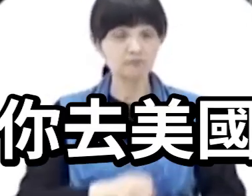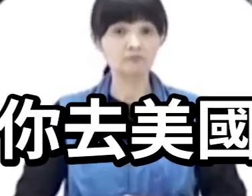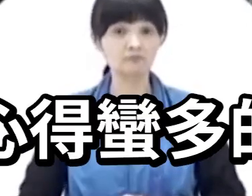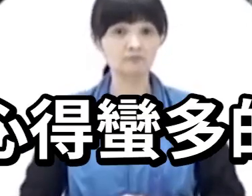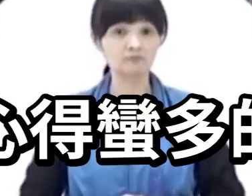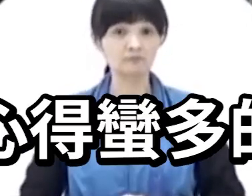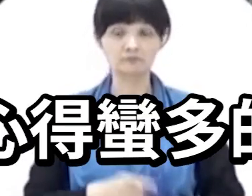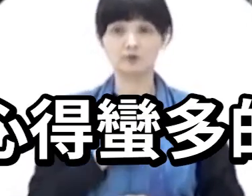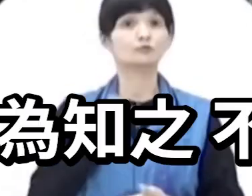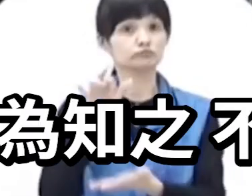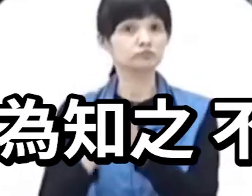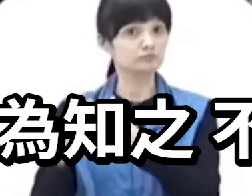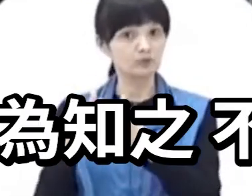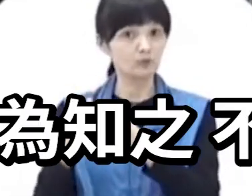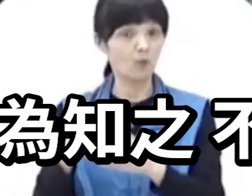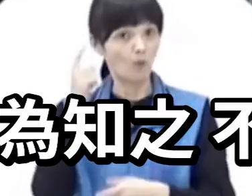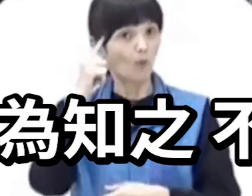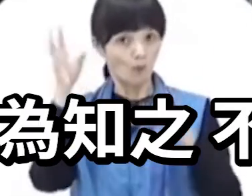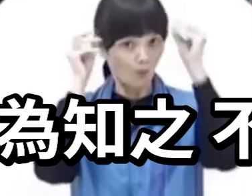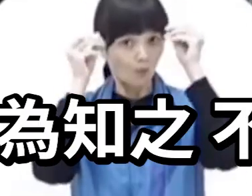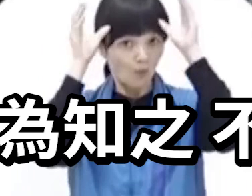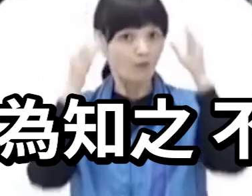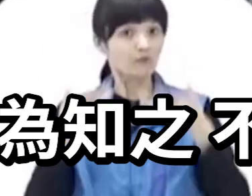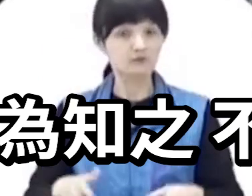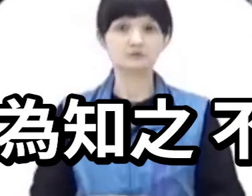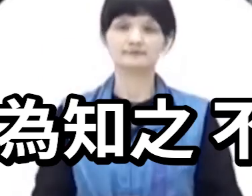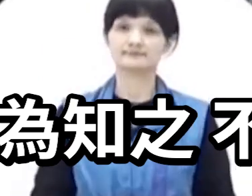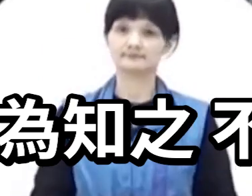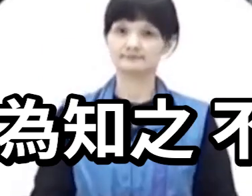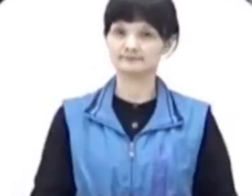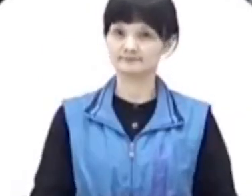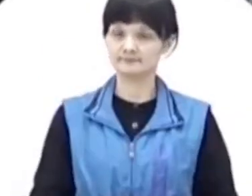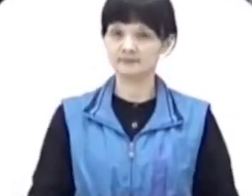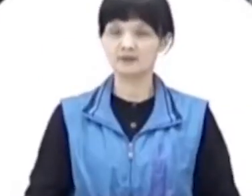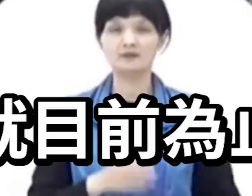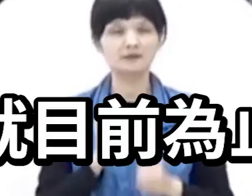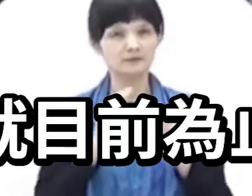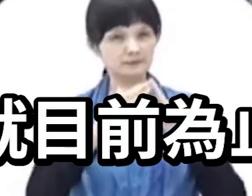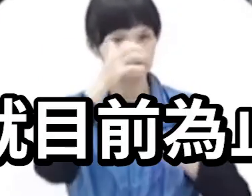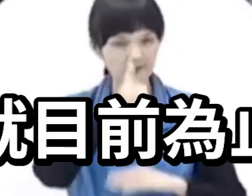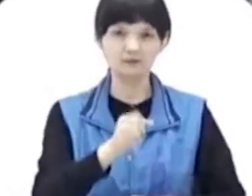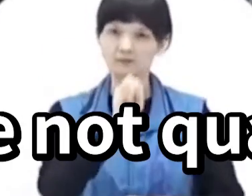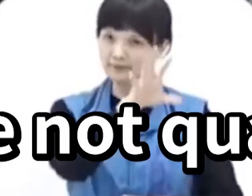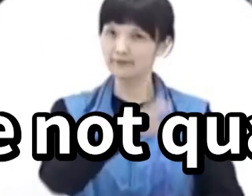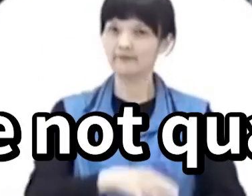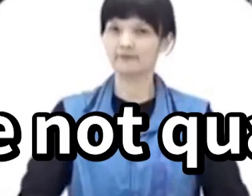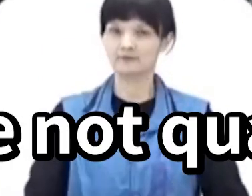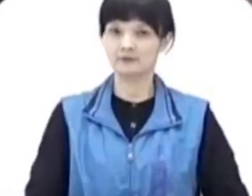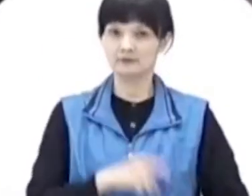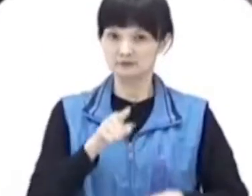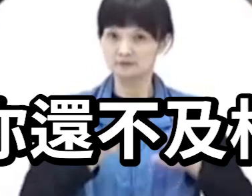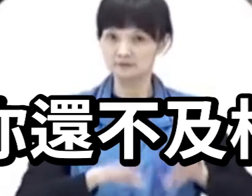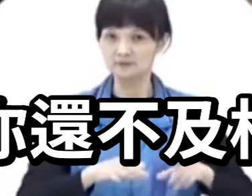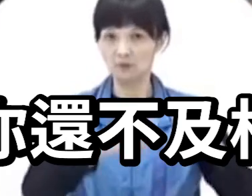美国一趟，好像心得蛮多的。 市长， 支持柯市长， 知之为知，不知为不知。就目前为止 ，you are not